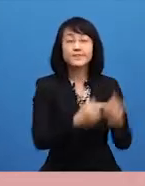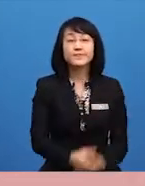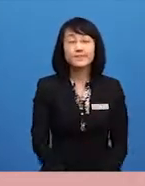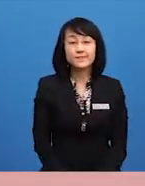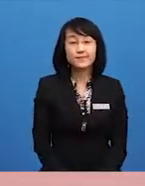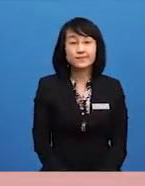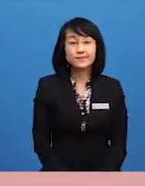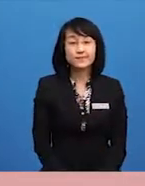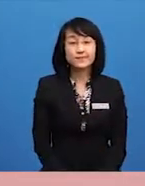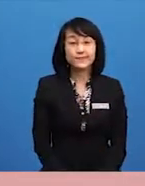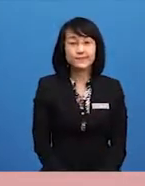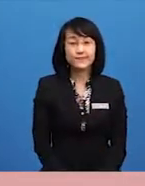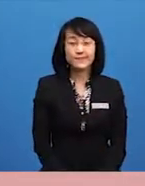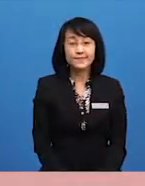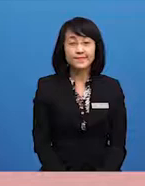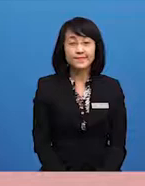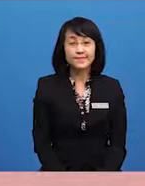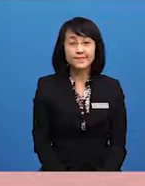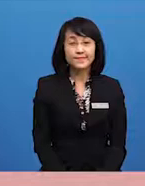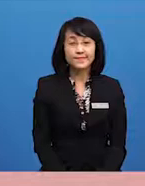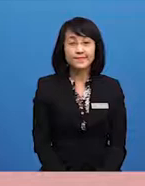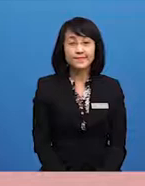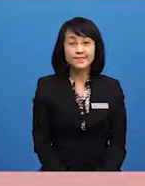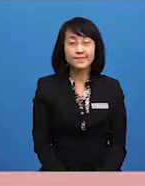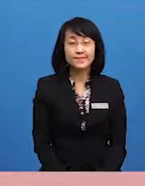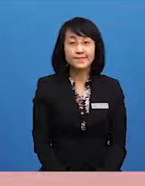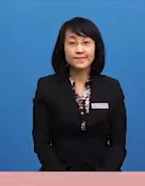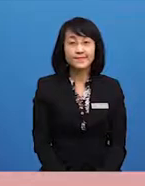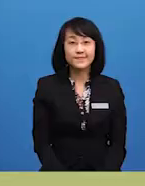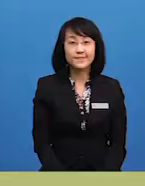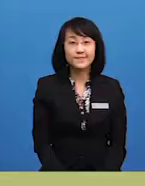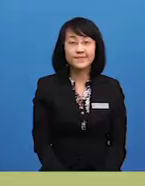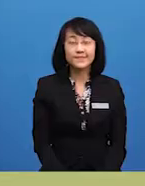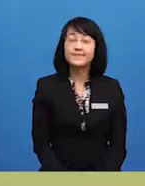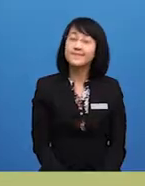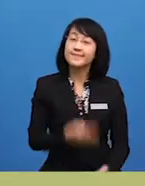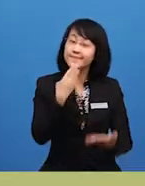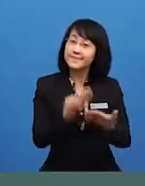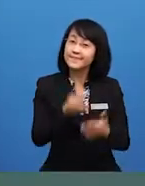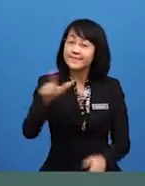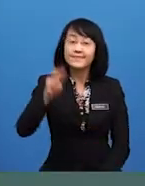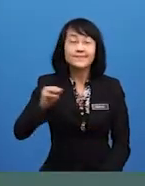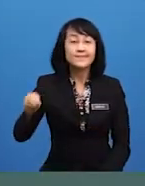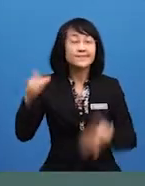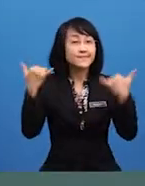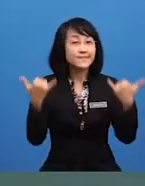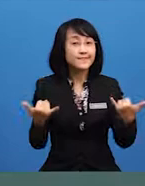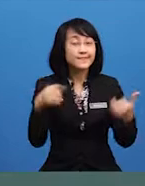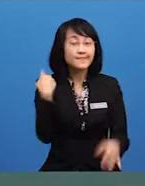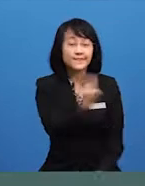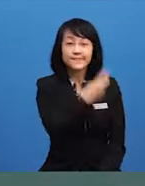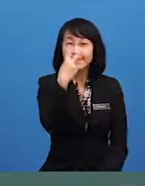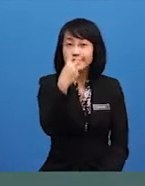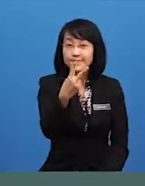lokasi bentuk-bentuk muka bumi di Malaysia. Baiklah murid-murid, sekarang kita